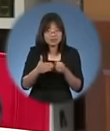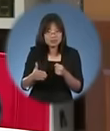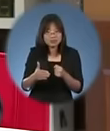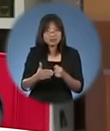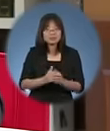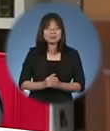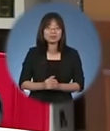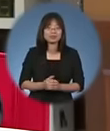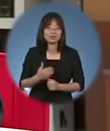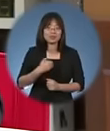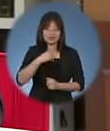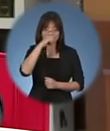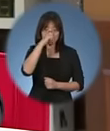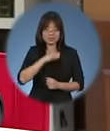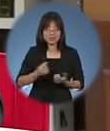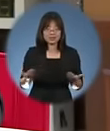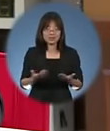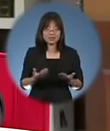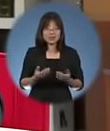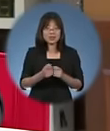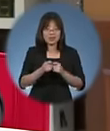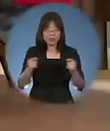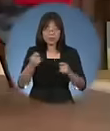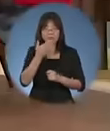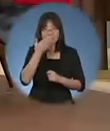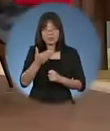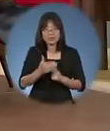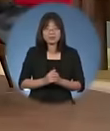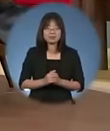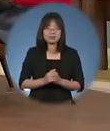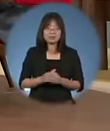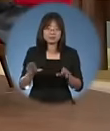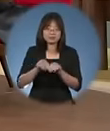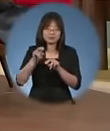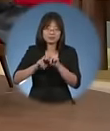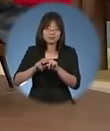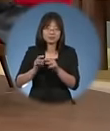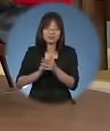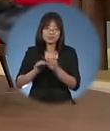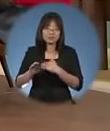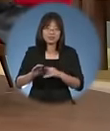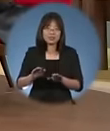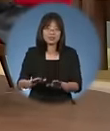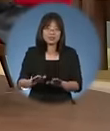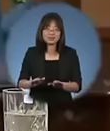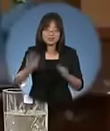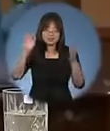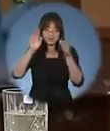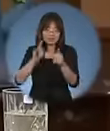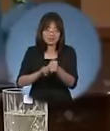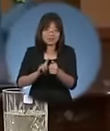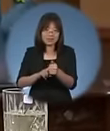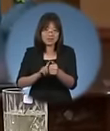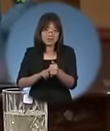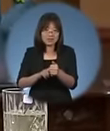제가 좋아하는 일이고 그렇게 오래 갈 수 있었던 것 같아요. 총장 되시면서 학생들한테